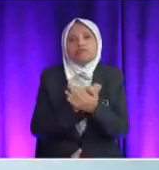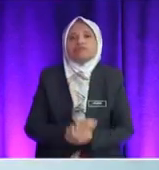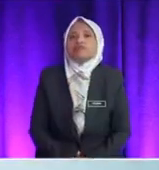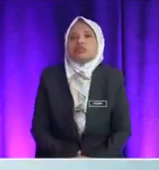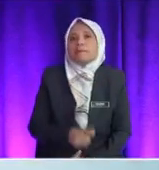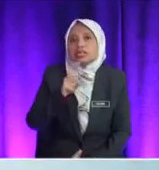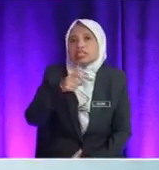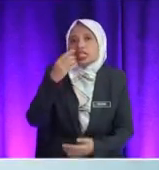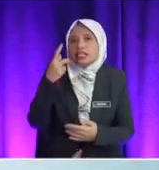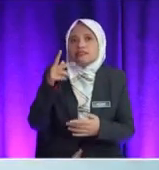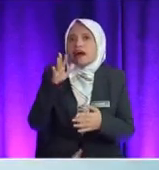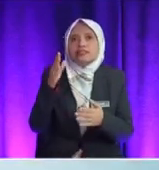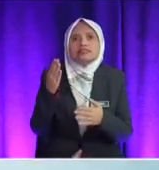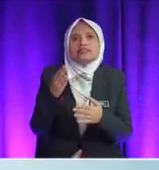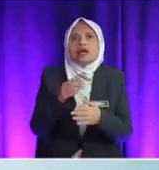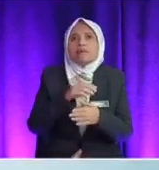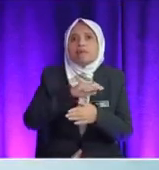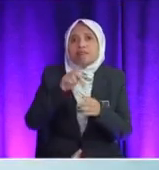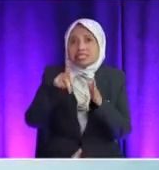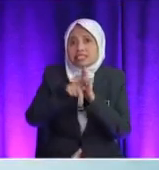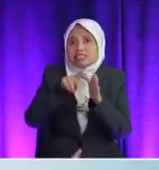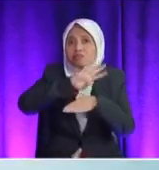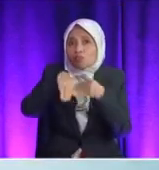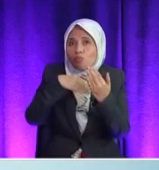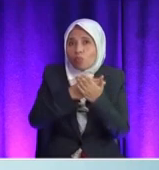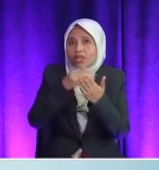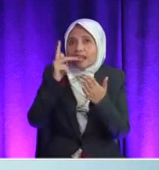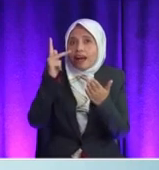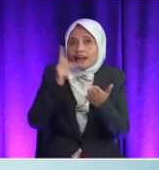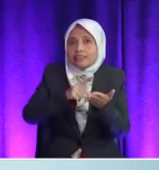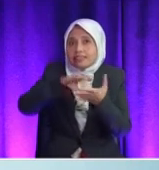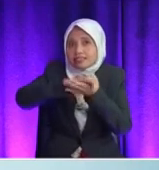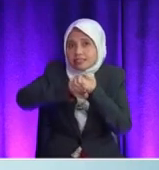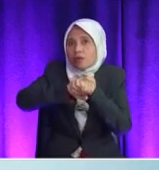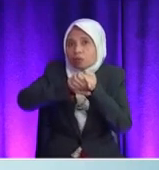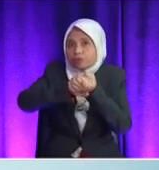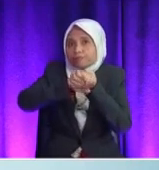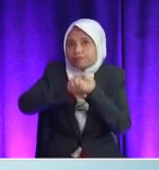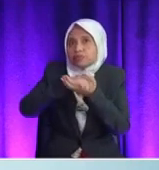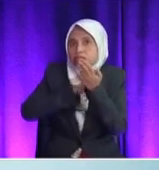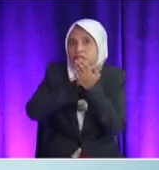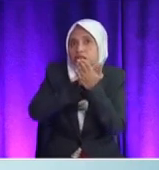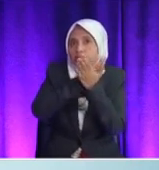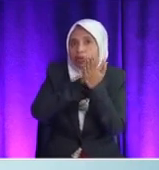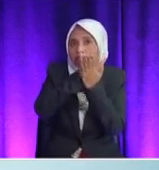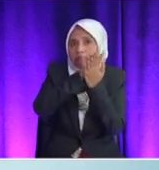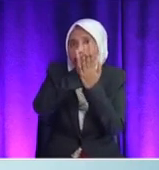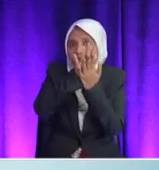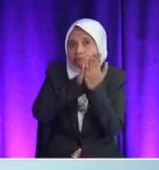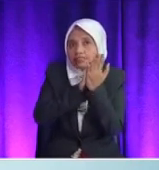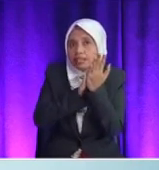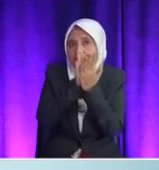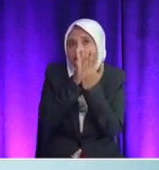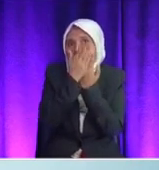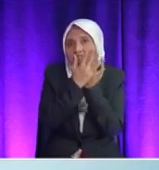pasti ada tadi semua masuk semua permukaan ke kene wae besi semua